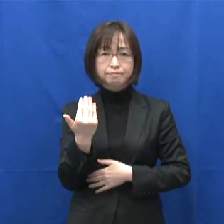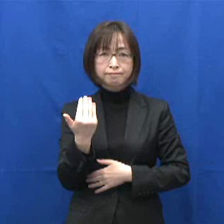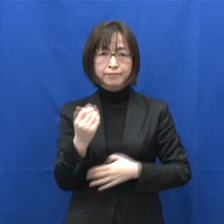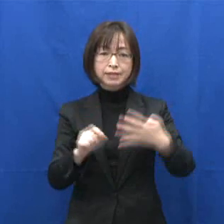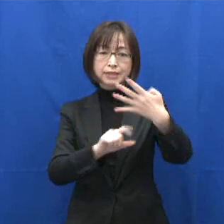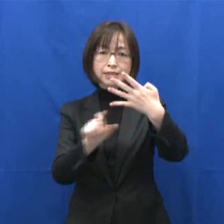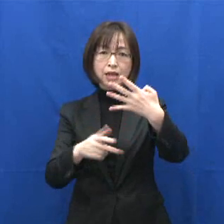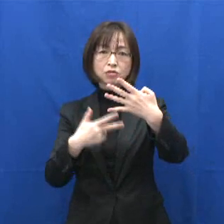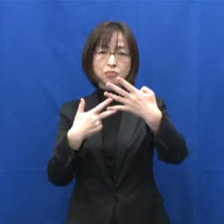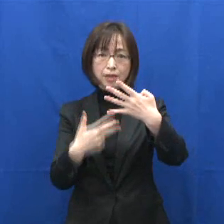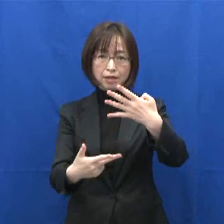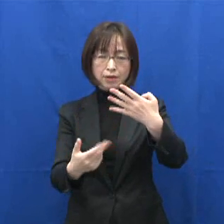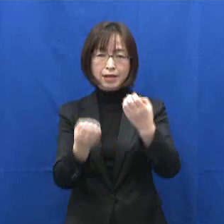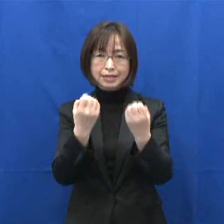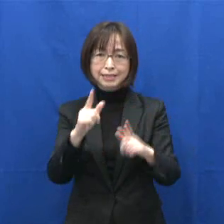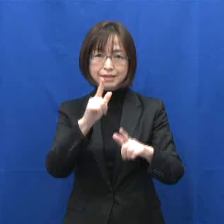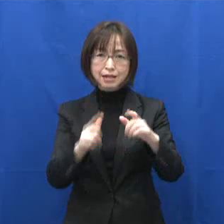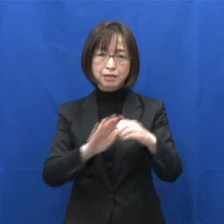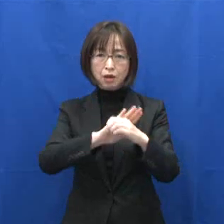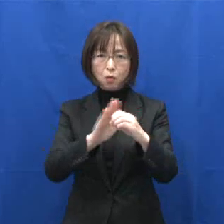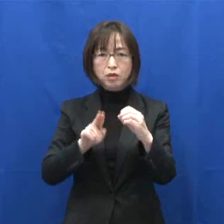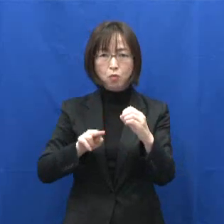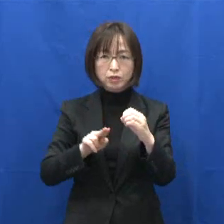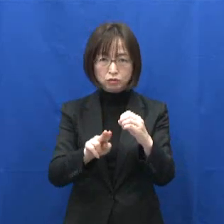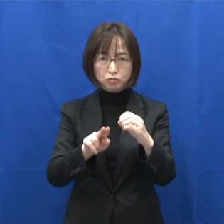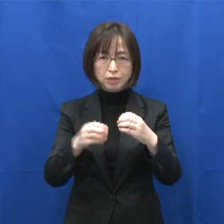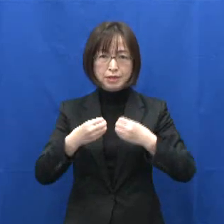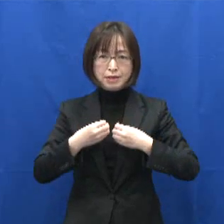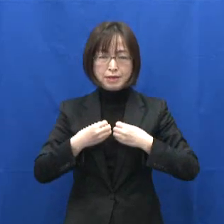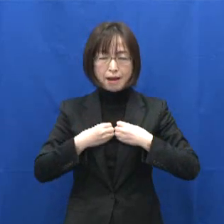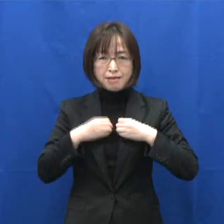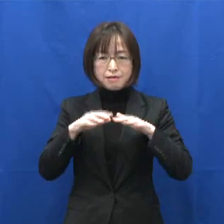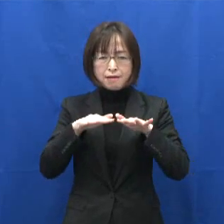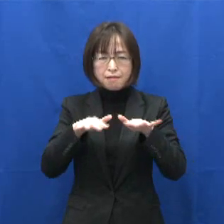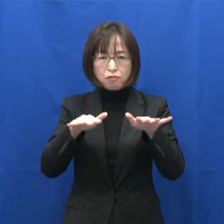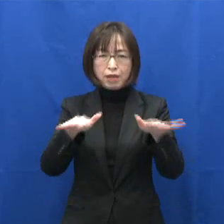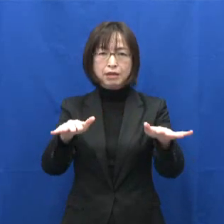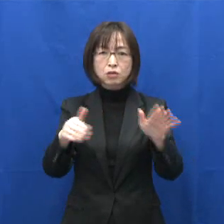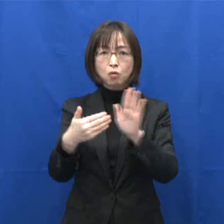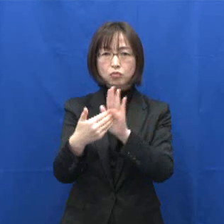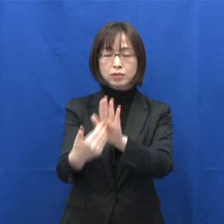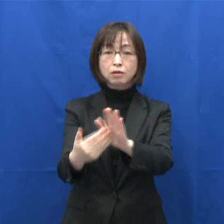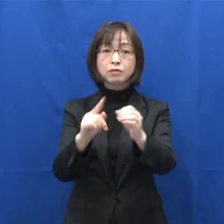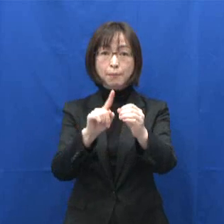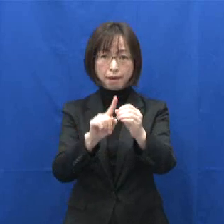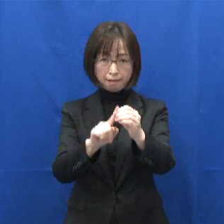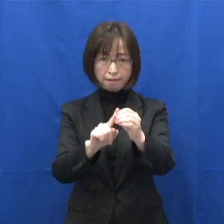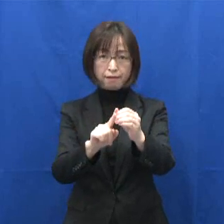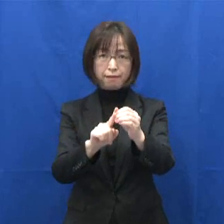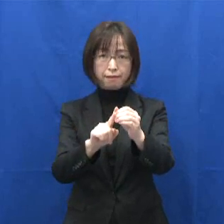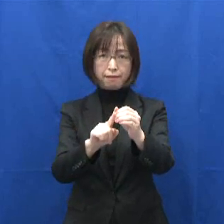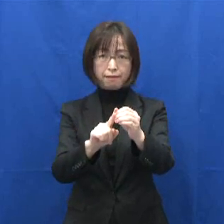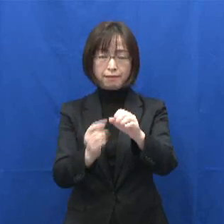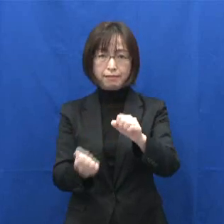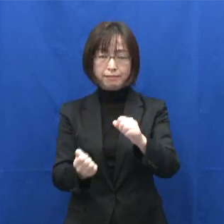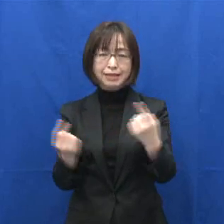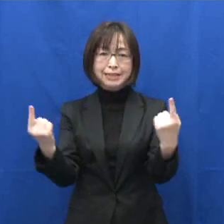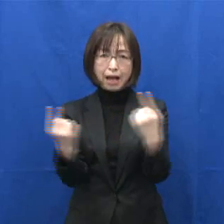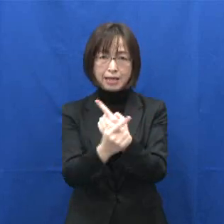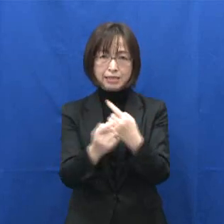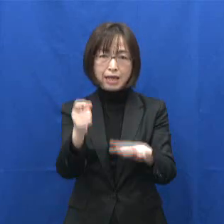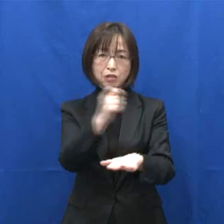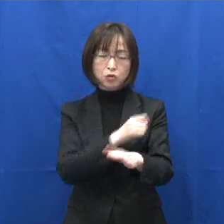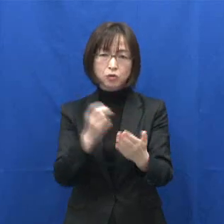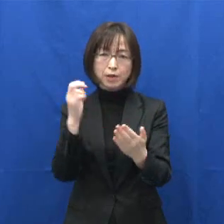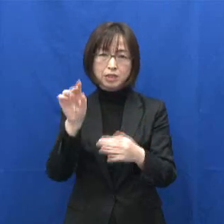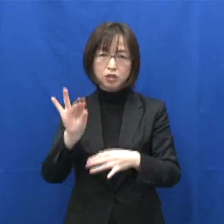月の7日、新型コロナウイルス感染拡大を防ぐため改正特別措置法に基